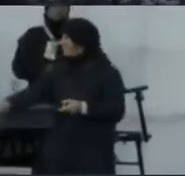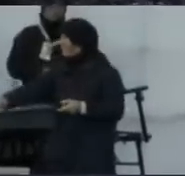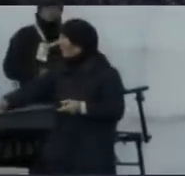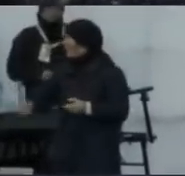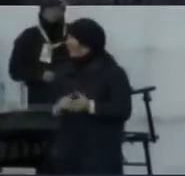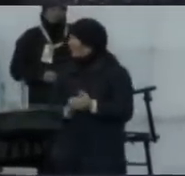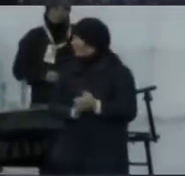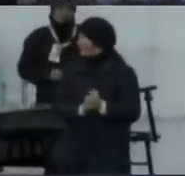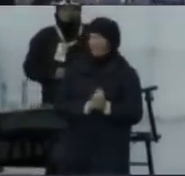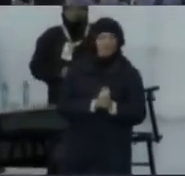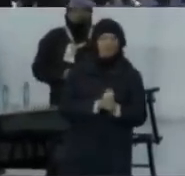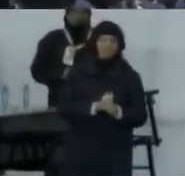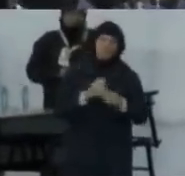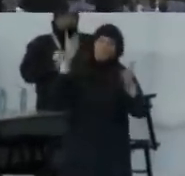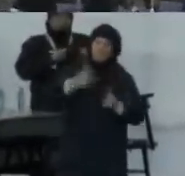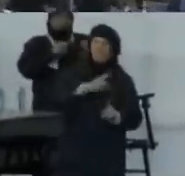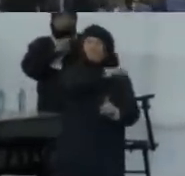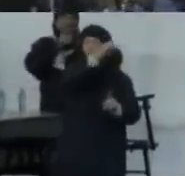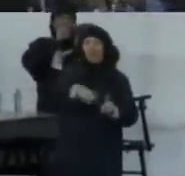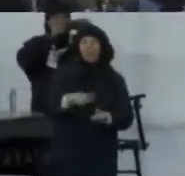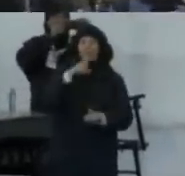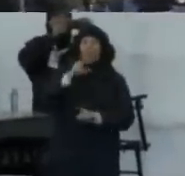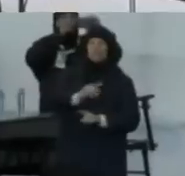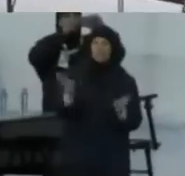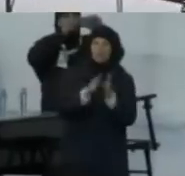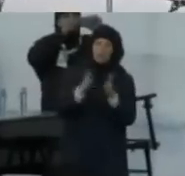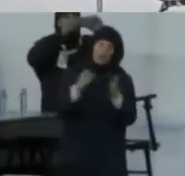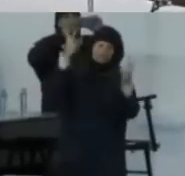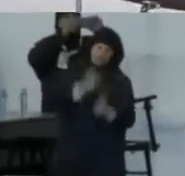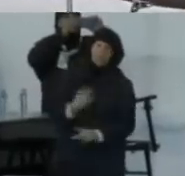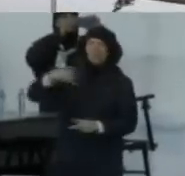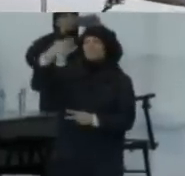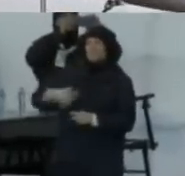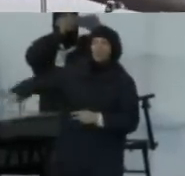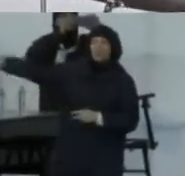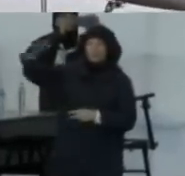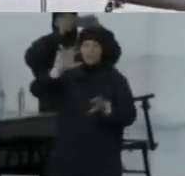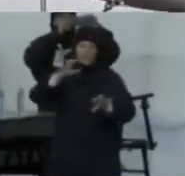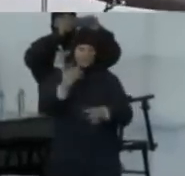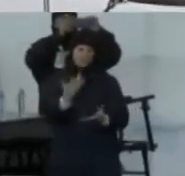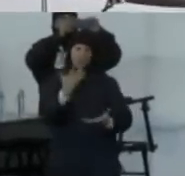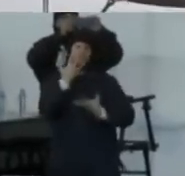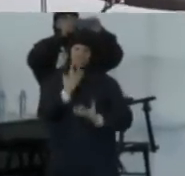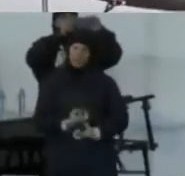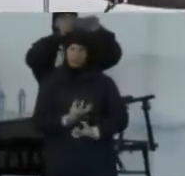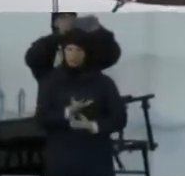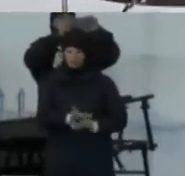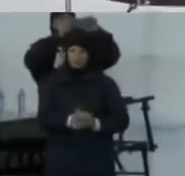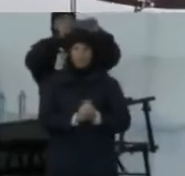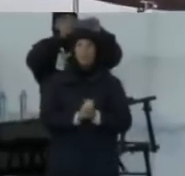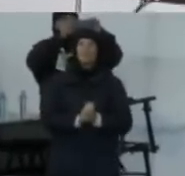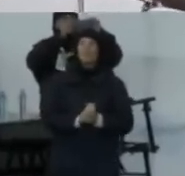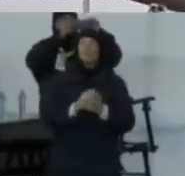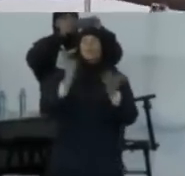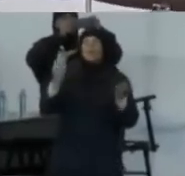Non ho detto neanche una parolaccia fino adesso, chissà come ci rimarranno male quelli delle televisioni. Allora, voglio